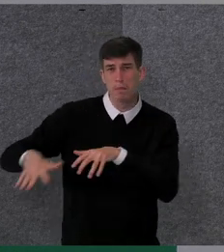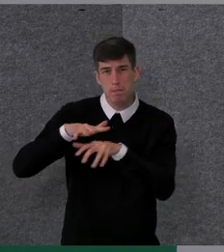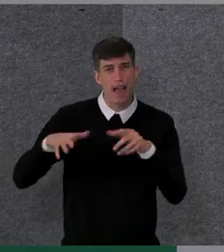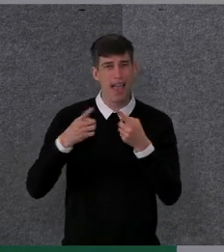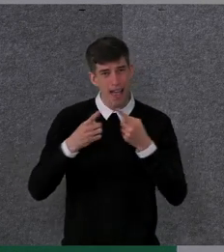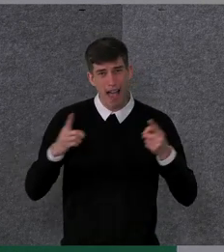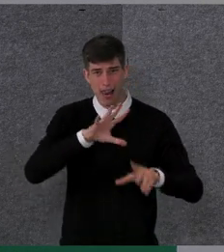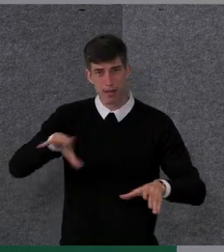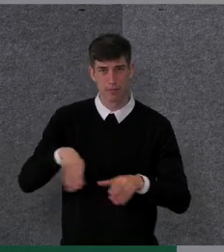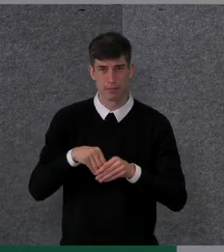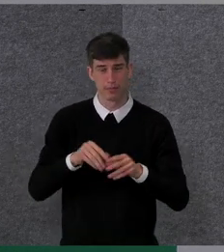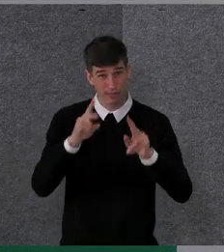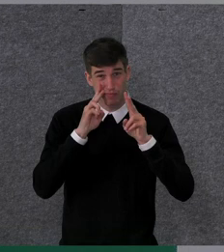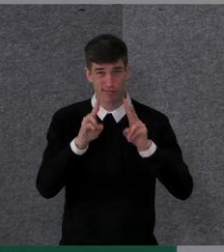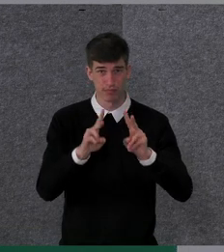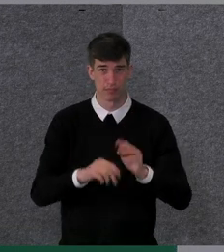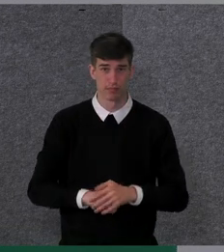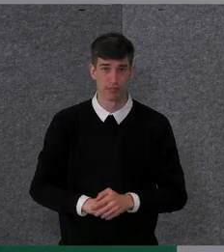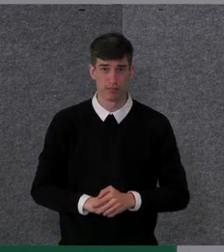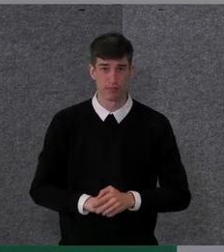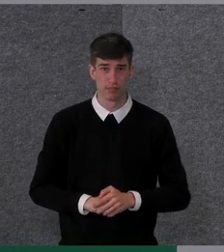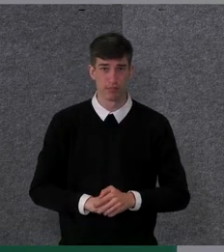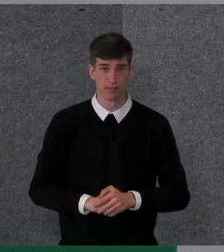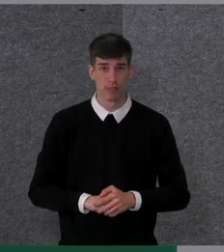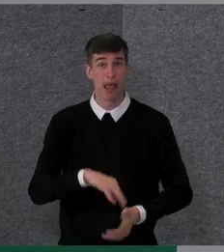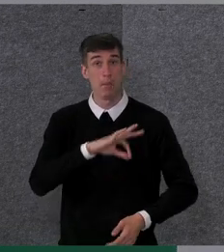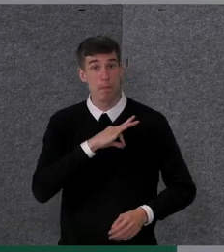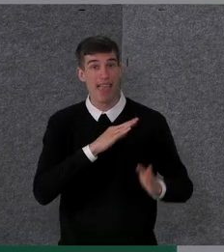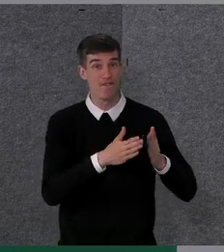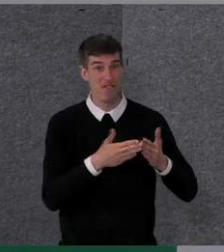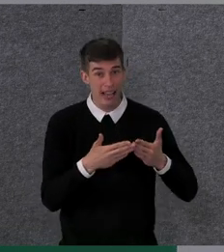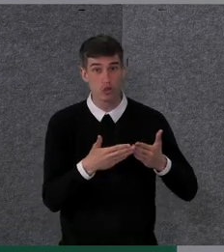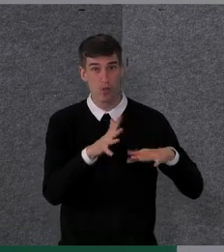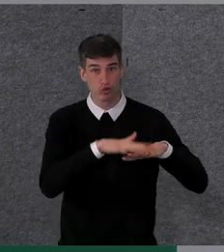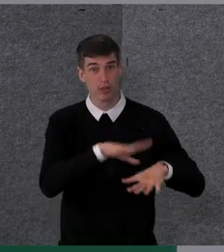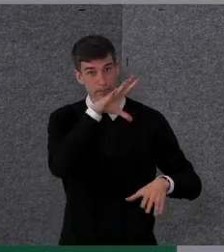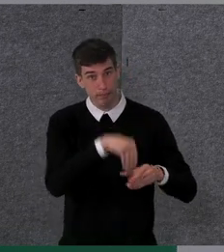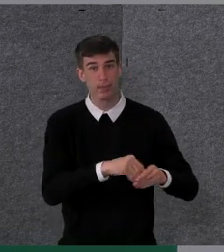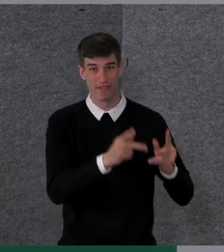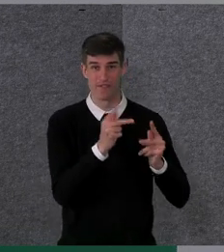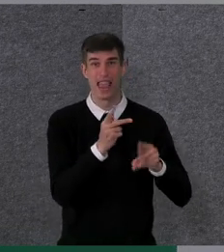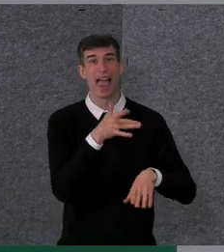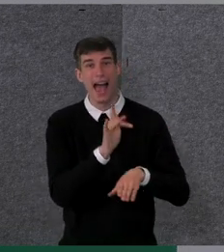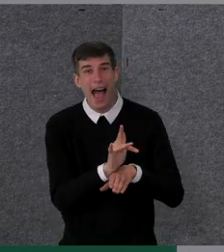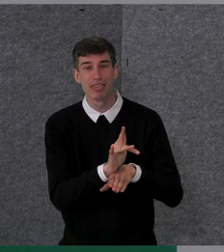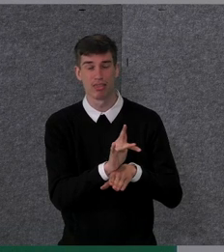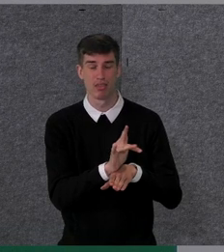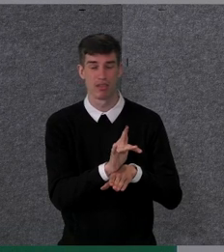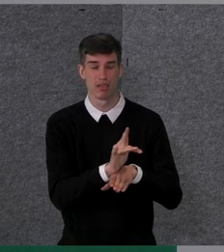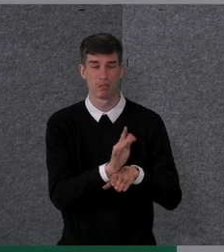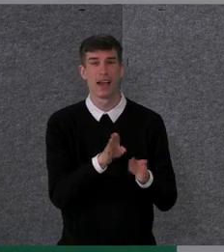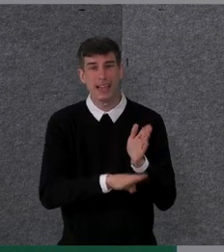Beachtung findet. Das gilt auch für unsere Partei- und Fraktionsstrukturen. Hier müssen wir die Themen Antidiskriminierung und Antirassismus